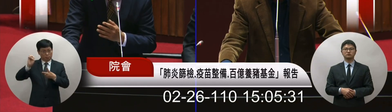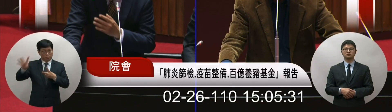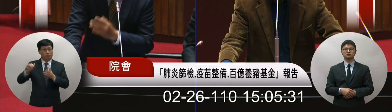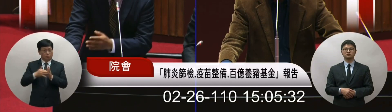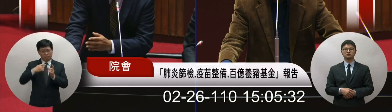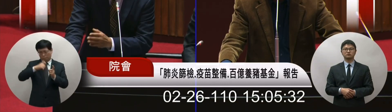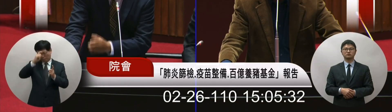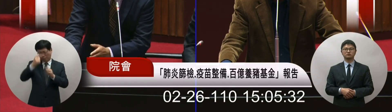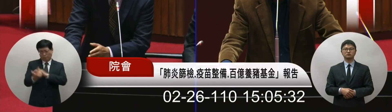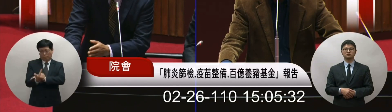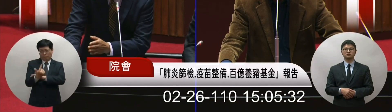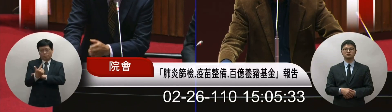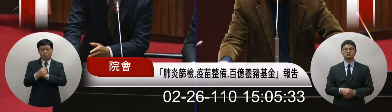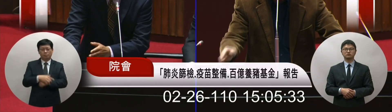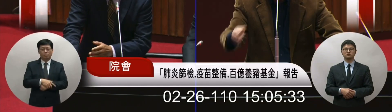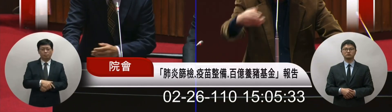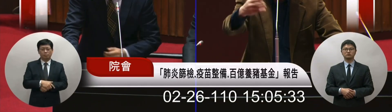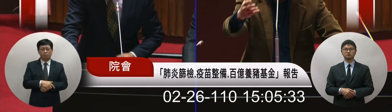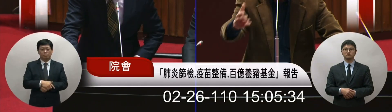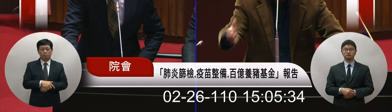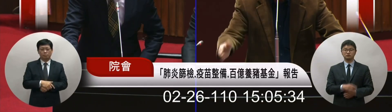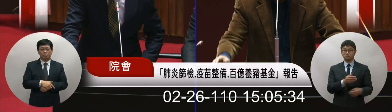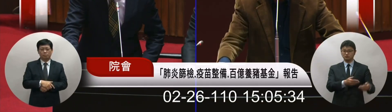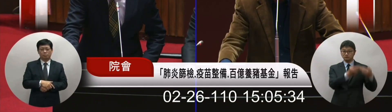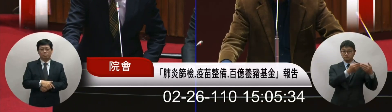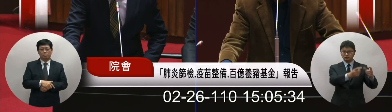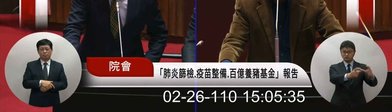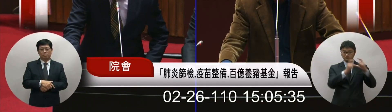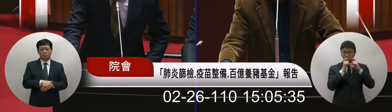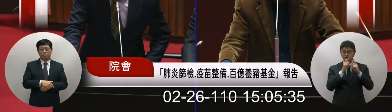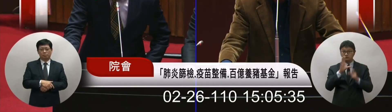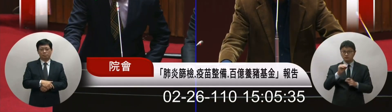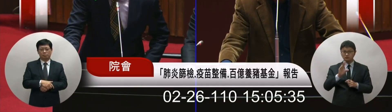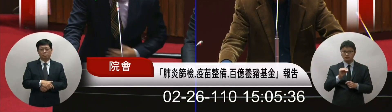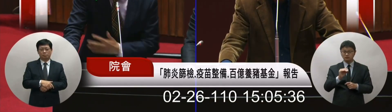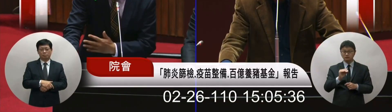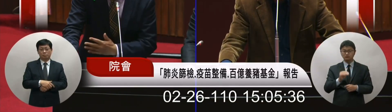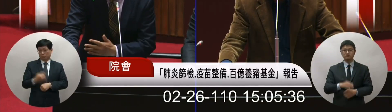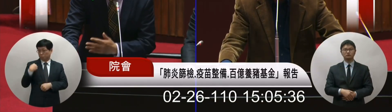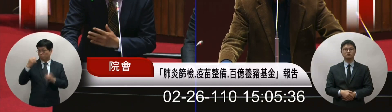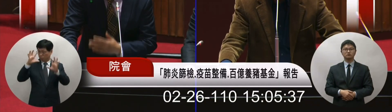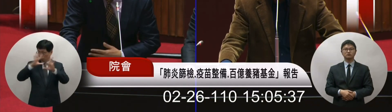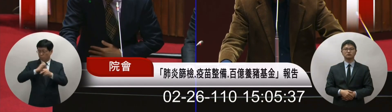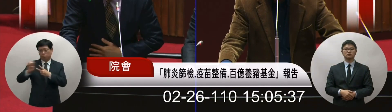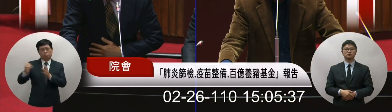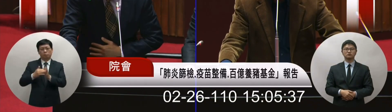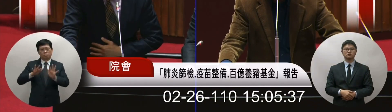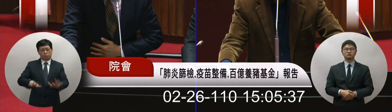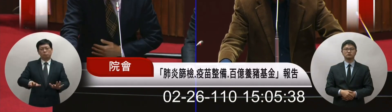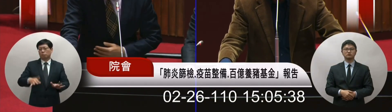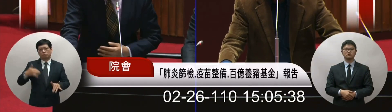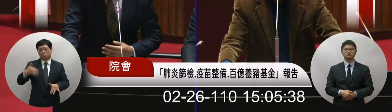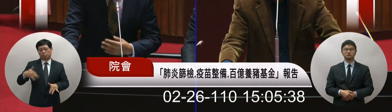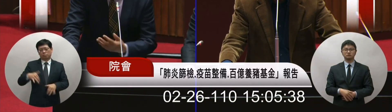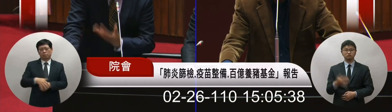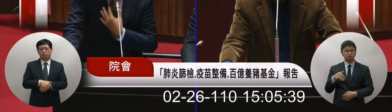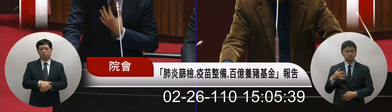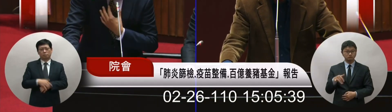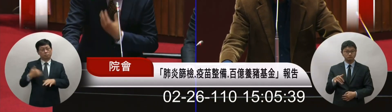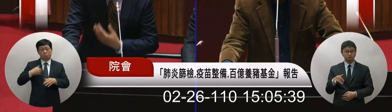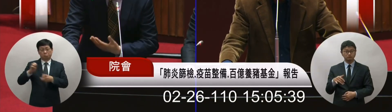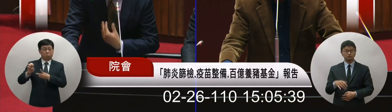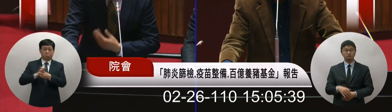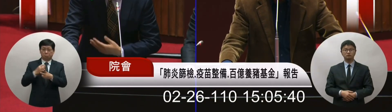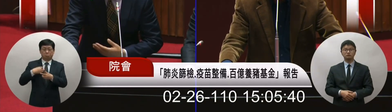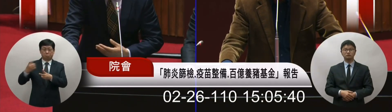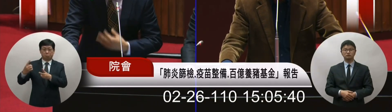就是希望尽快就这个议题。 他给你回复了没有？对方回复了没有？ 因为我昨天晚上回，到现在为止 还没有哈、 哦，还没有收